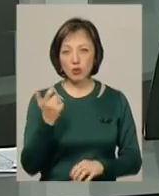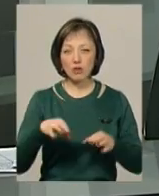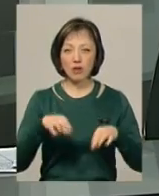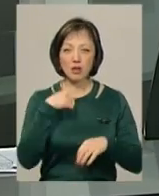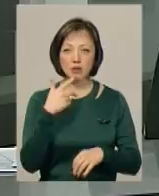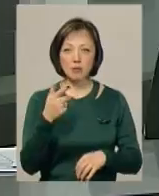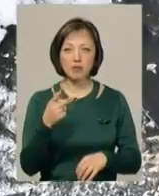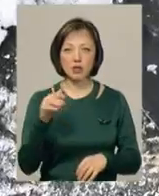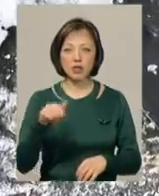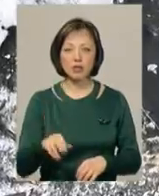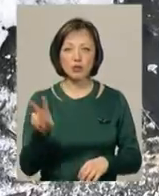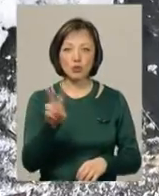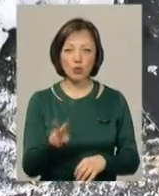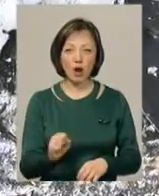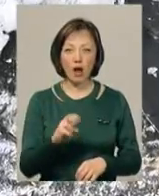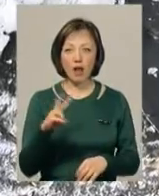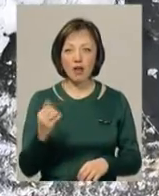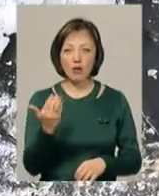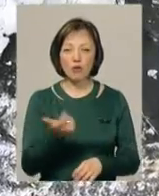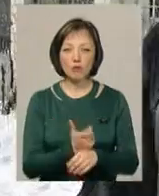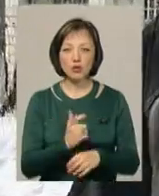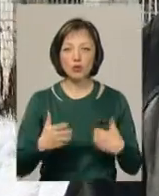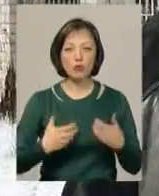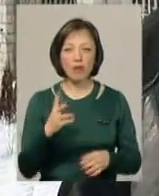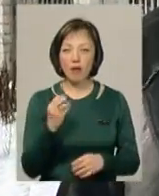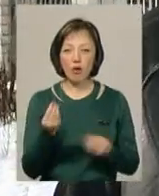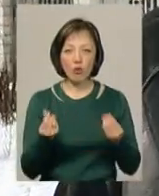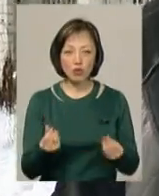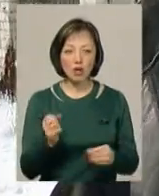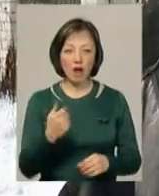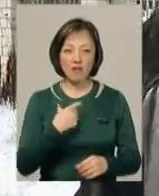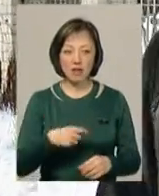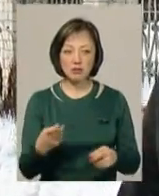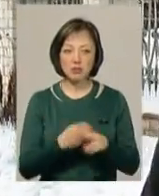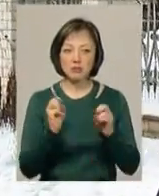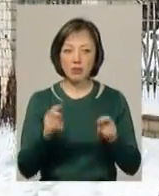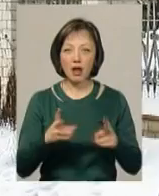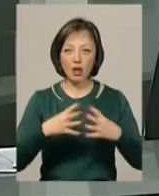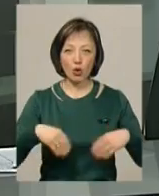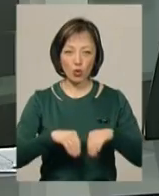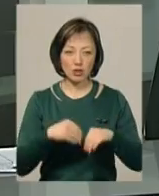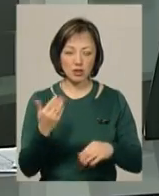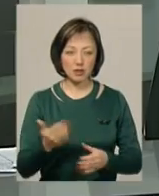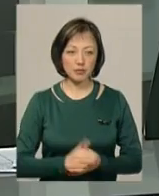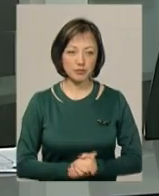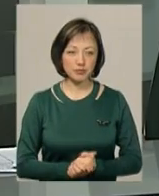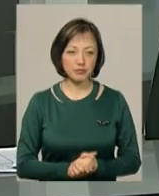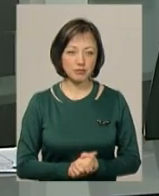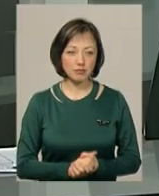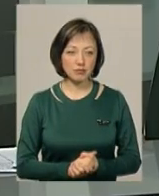обійдеться в 1500 доларів, але його більше турбують не гроші, а власна безпека та безпека родини.